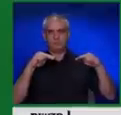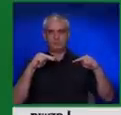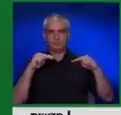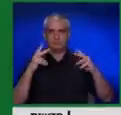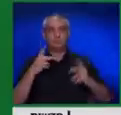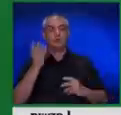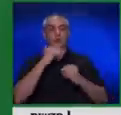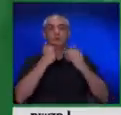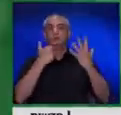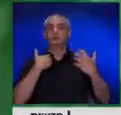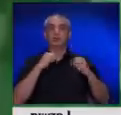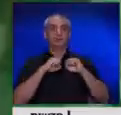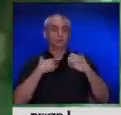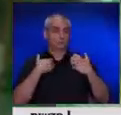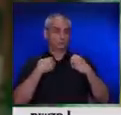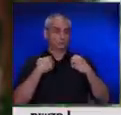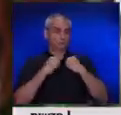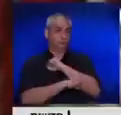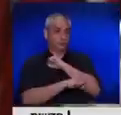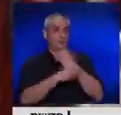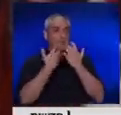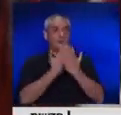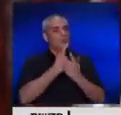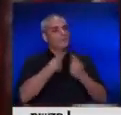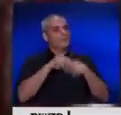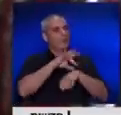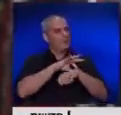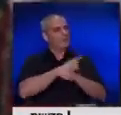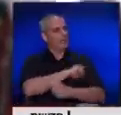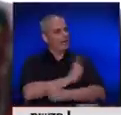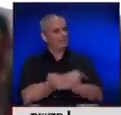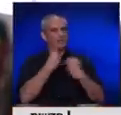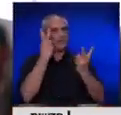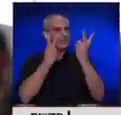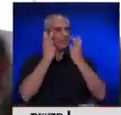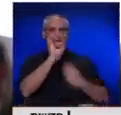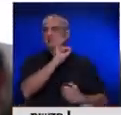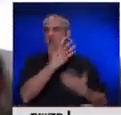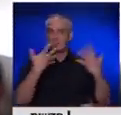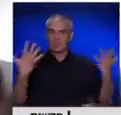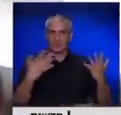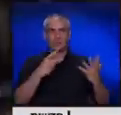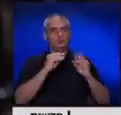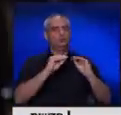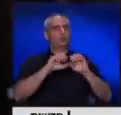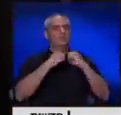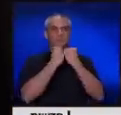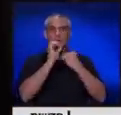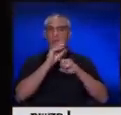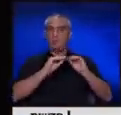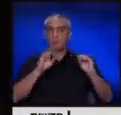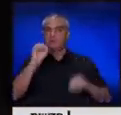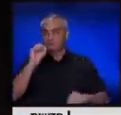עוד שישה סטודנטים העידו בפנינו איך במקום להדריך, להעצים ולהעניק מניסיונו העשיר, השיעורים והסדנאות של המורה